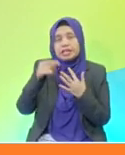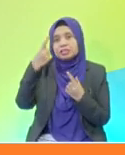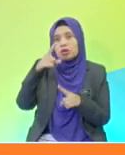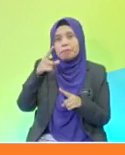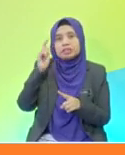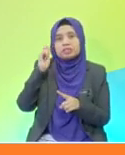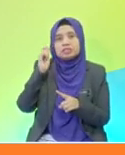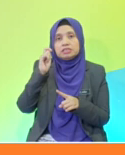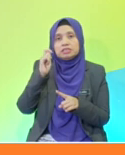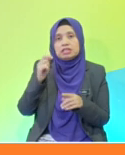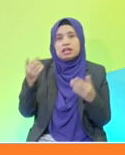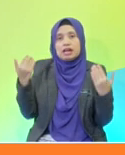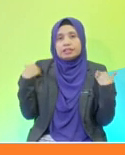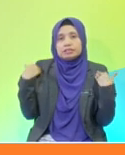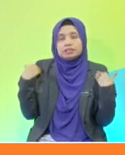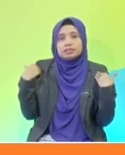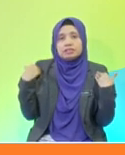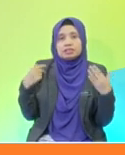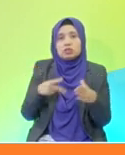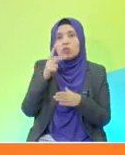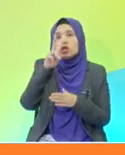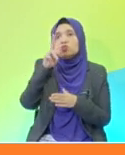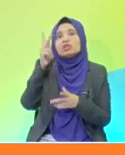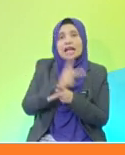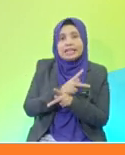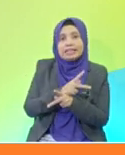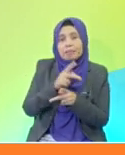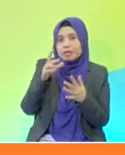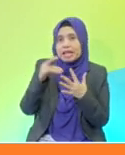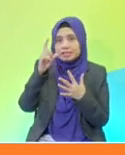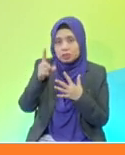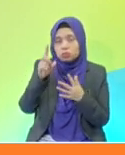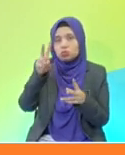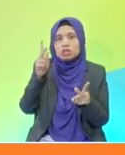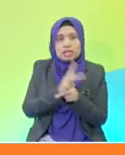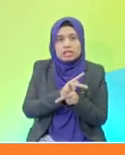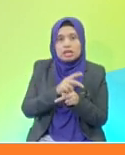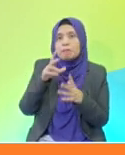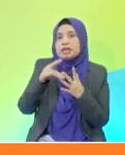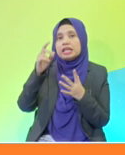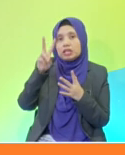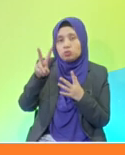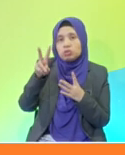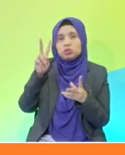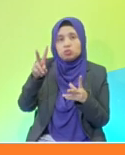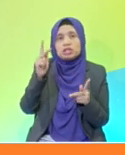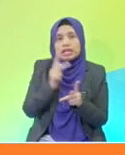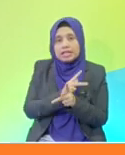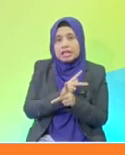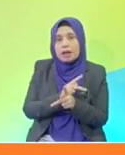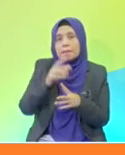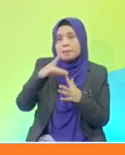tadi dia keluar sebanyak dua kali pilihan satu akan keluar dua kali pilihan kedua akan keluar dua kali